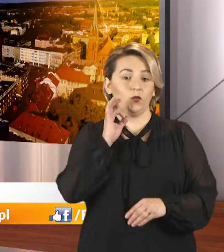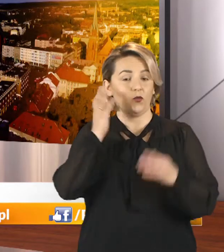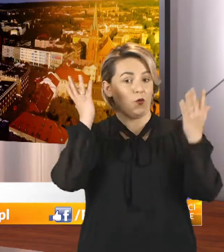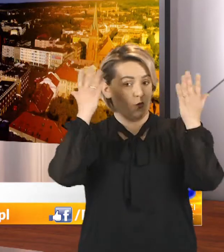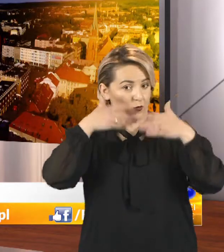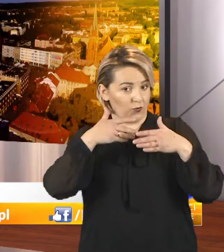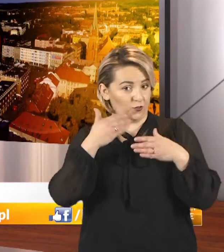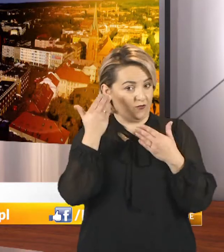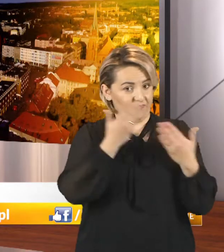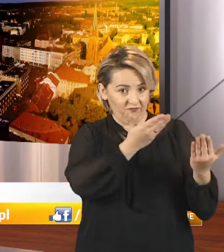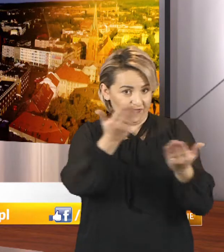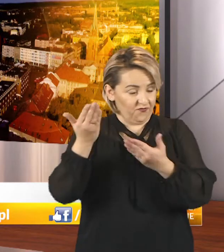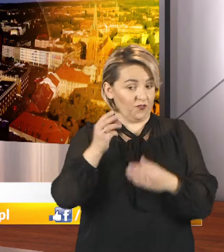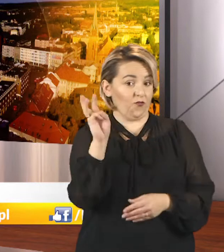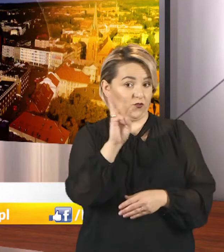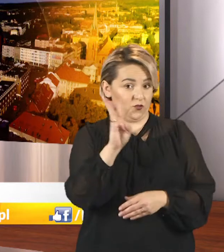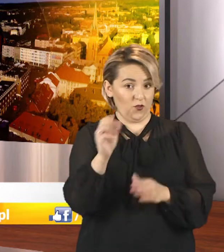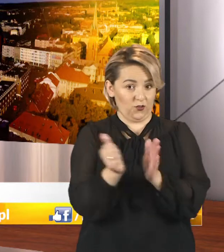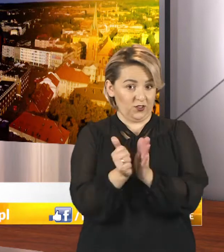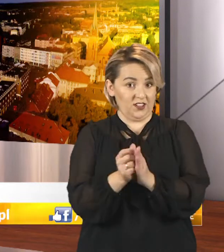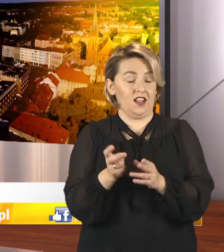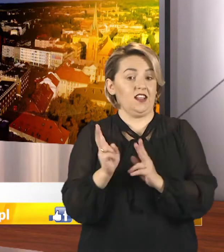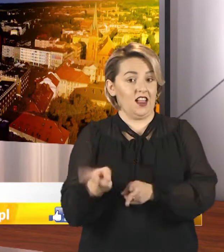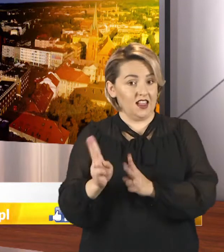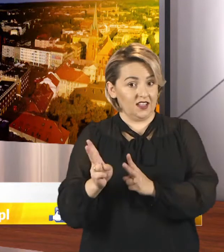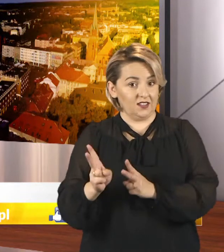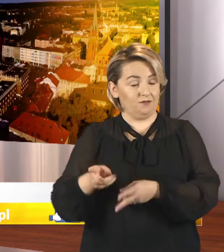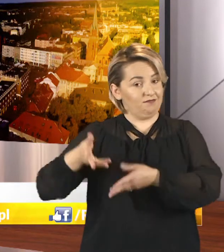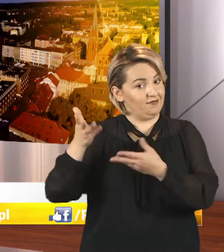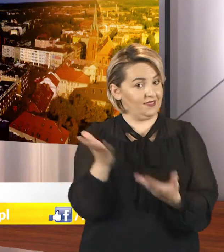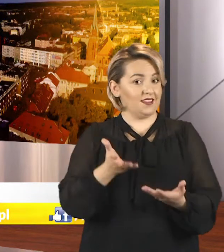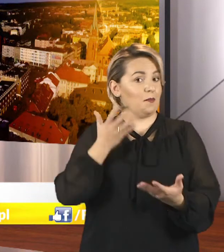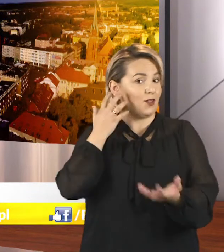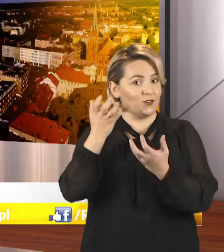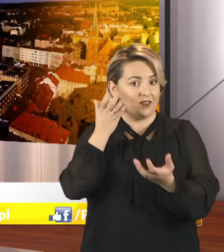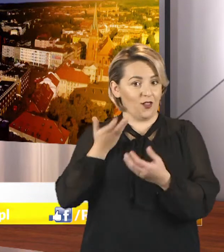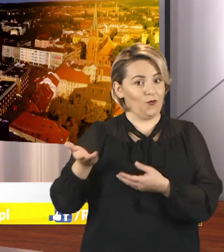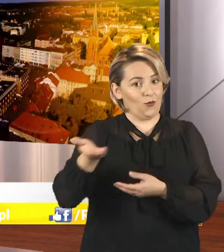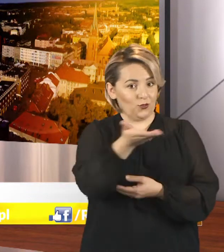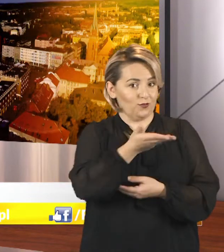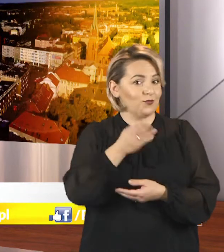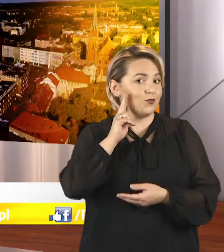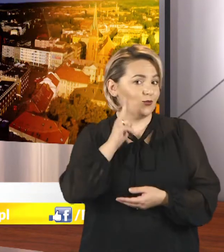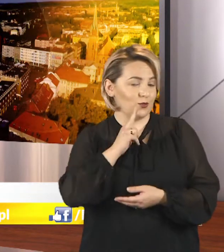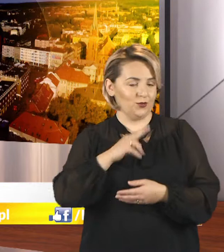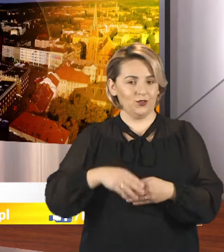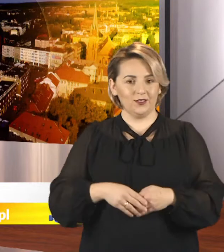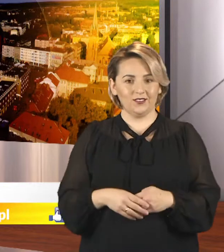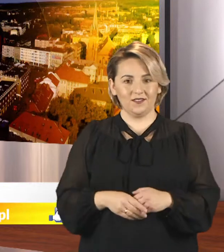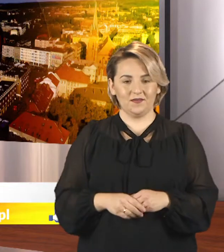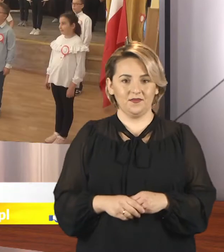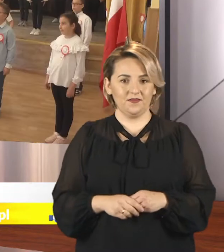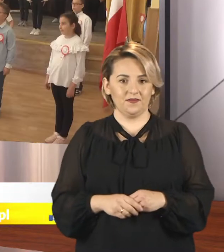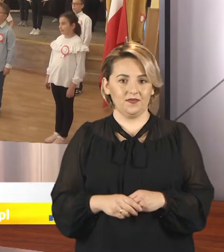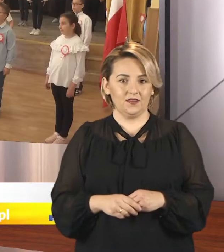Dzień Dobry wieczór witam państwa we wtorek 16 listopada Joanna indraszczyk kałwak Zapraszam na wiadomości Dla Osób